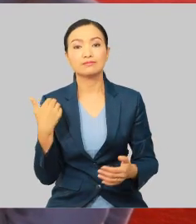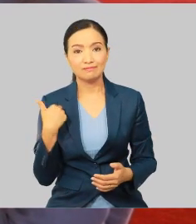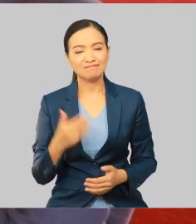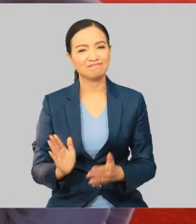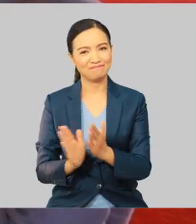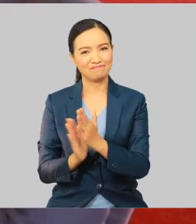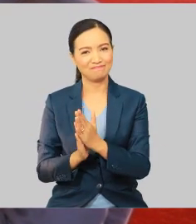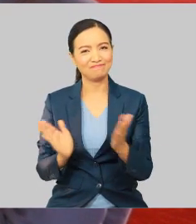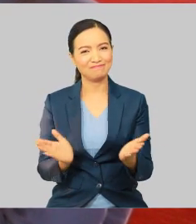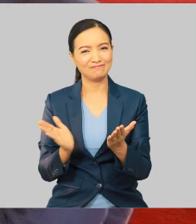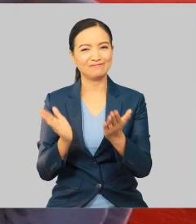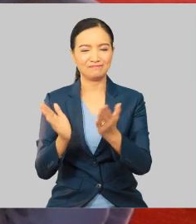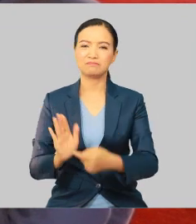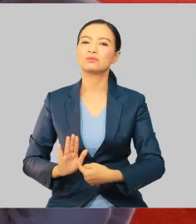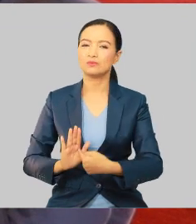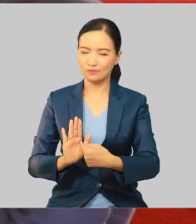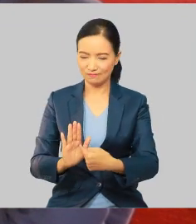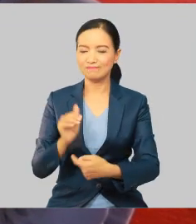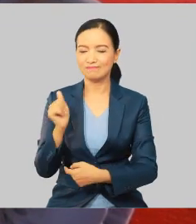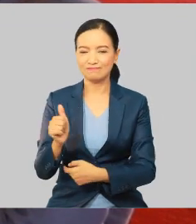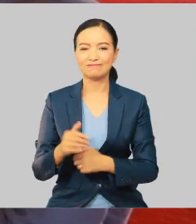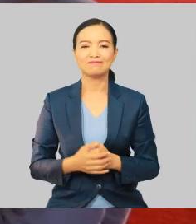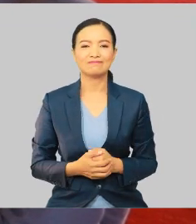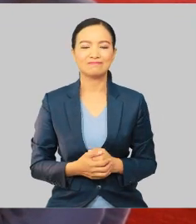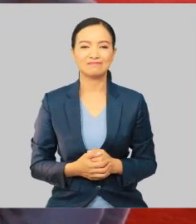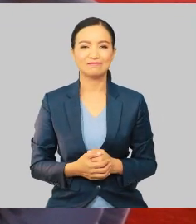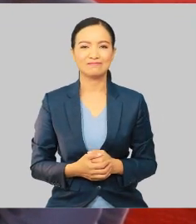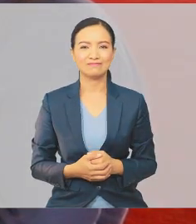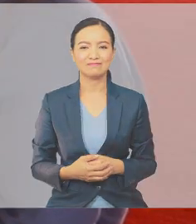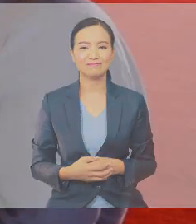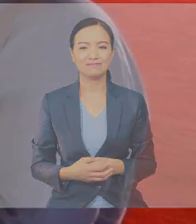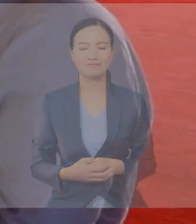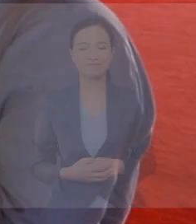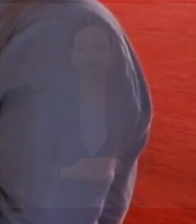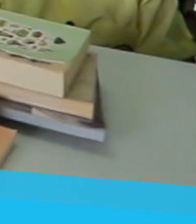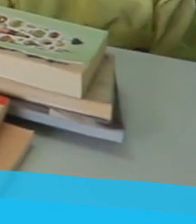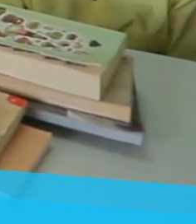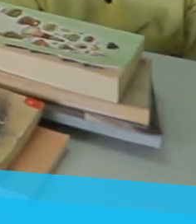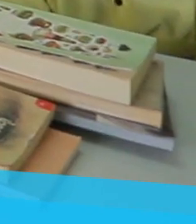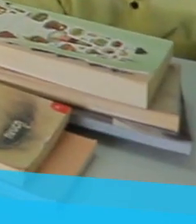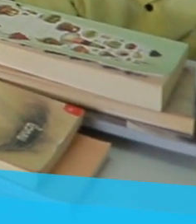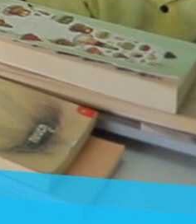าน่ายกย่องเป็นอย่างยิ่งขออนุโมทนากับน้องเขาด้วย ครับ